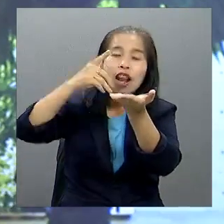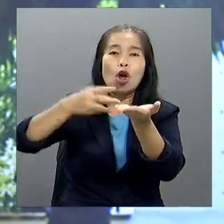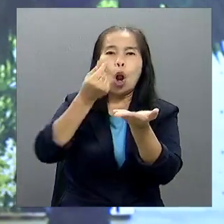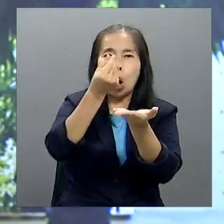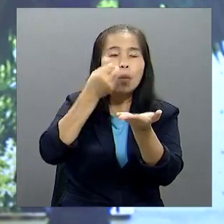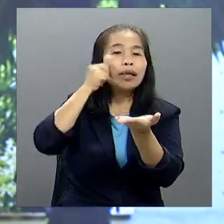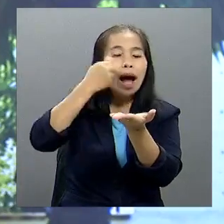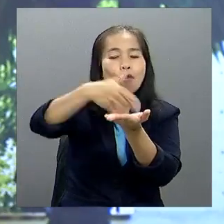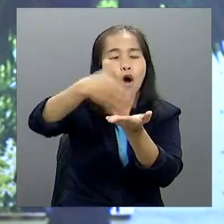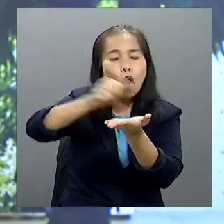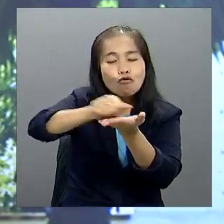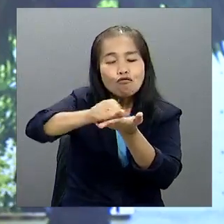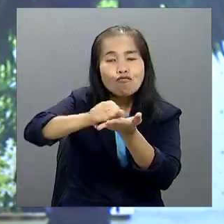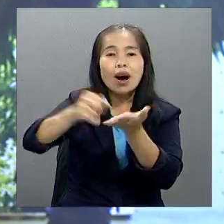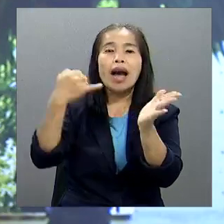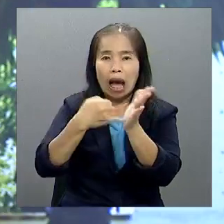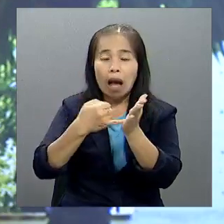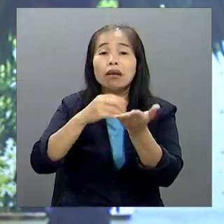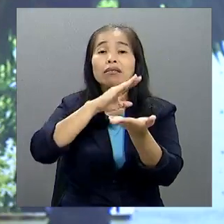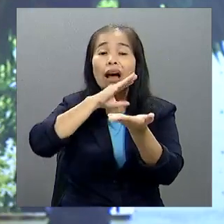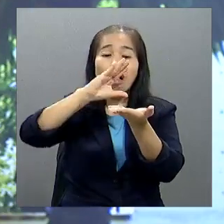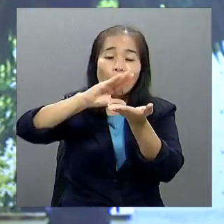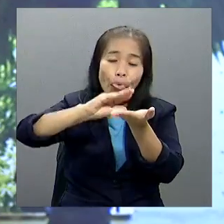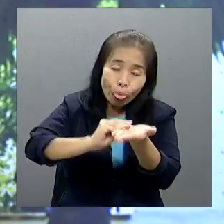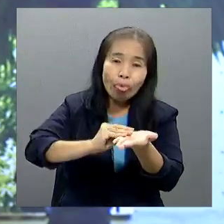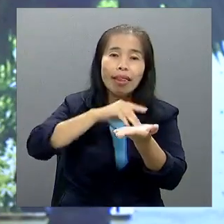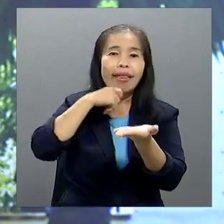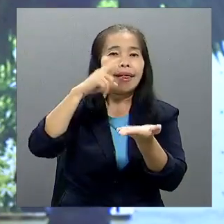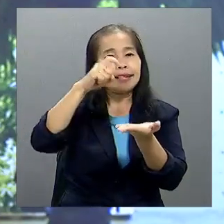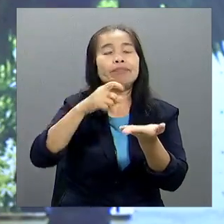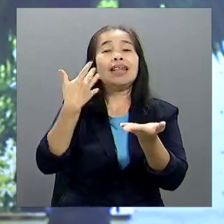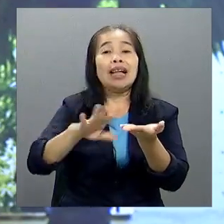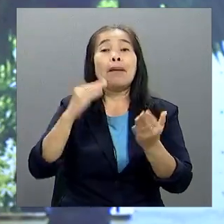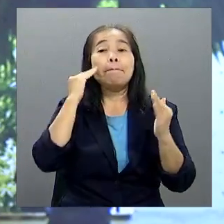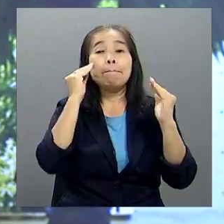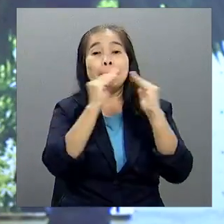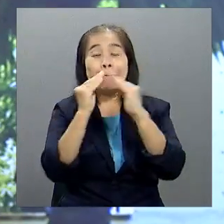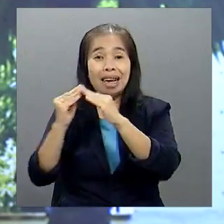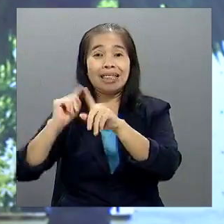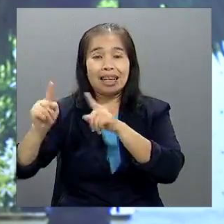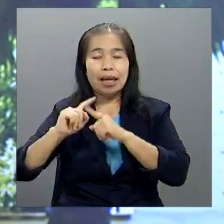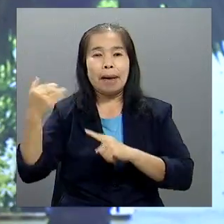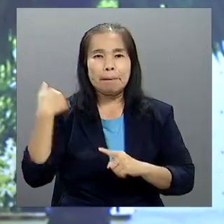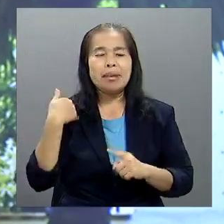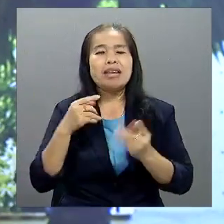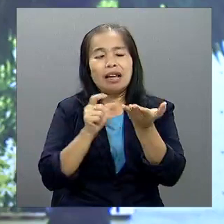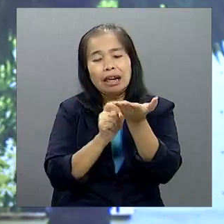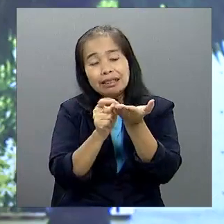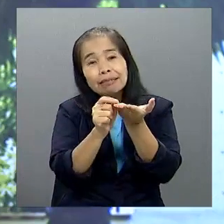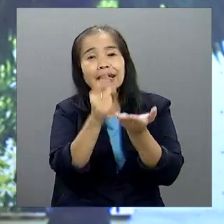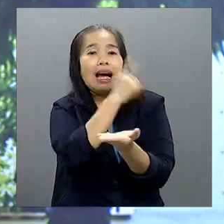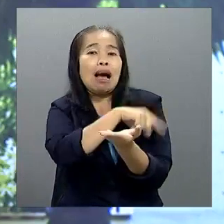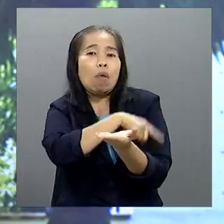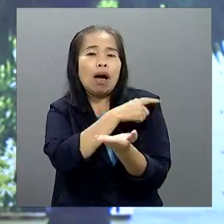ติน้ำท่วมขังนานอย่างเงี้ยค่ะค่อยไปห่วงเรื่องเชื้อรานะคะแต่ถ้าสมมติว่าน้ำท่วมแบบแป๊บเดียวแบบเนี้ยค่ะก็คือพยายามเปิดห